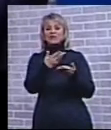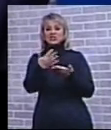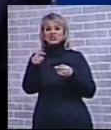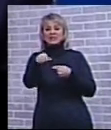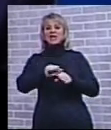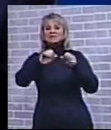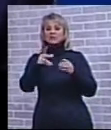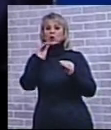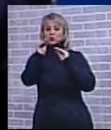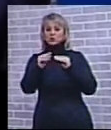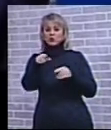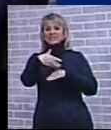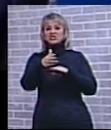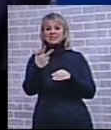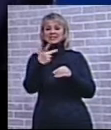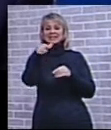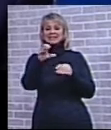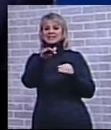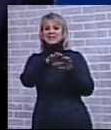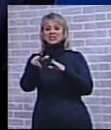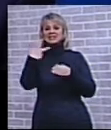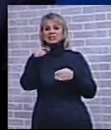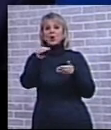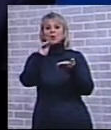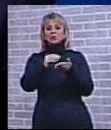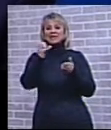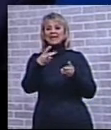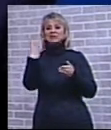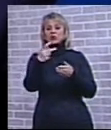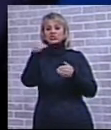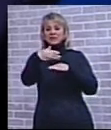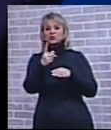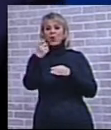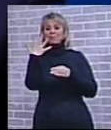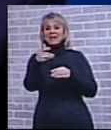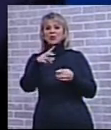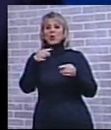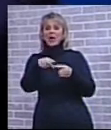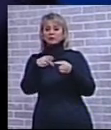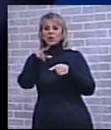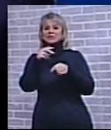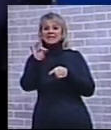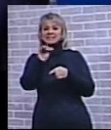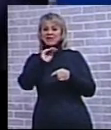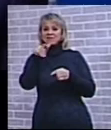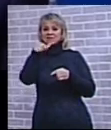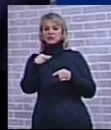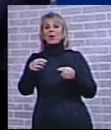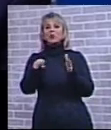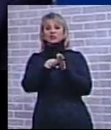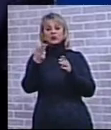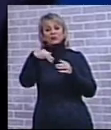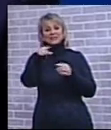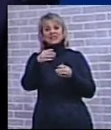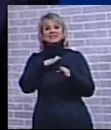веществ и взрывных устройств, и части 3 статьи 30 пункт Е, части 2 статьи 105 Уголовного кодекса Российской Федерации, покушение на